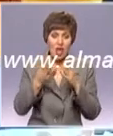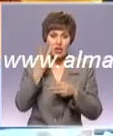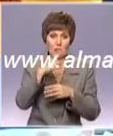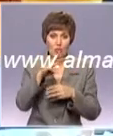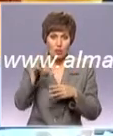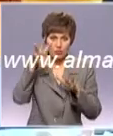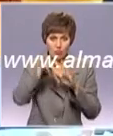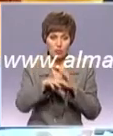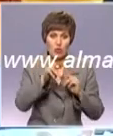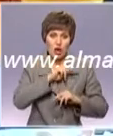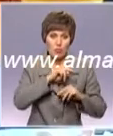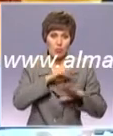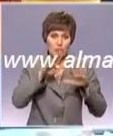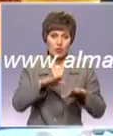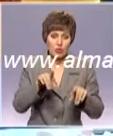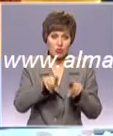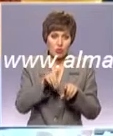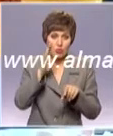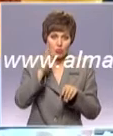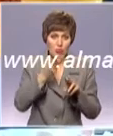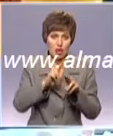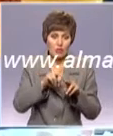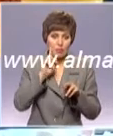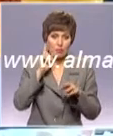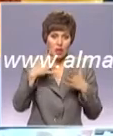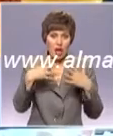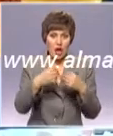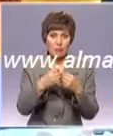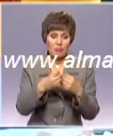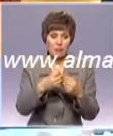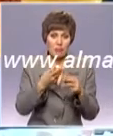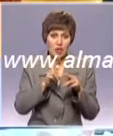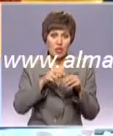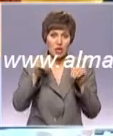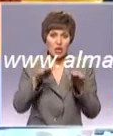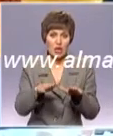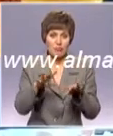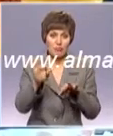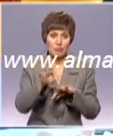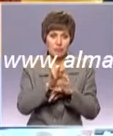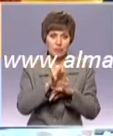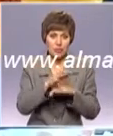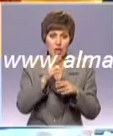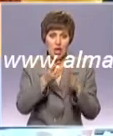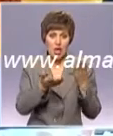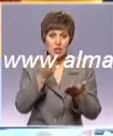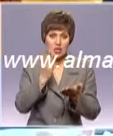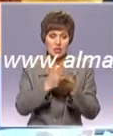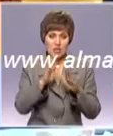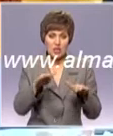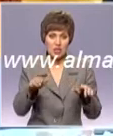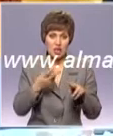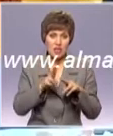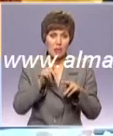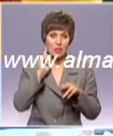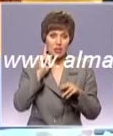будут и рабочие места. Поэтому я советую иногда молодым семьям, которые решили пожениться или есть дети, все-таки обратить на эти молодые